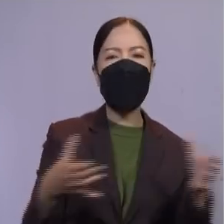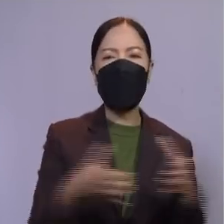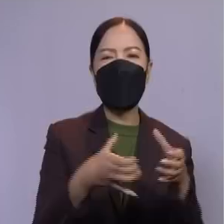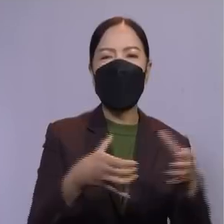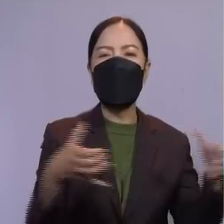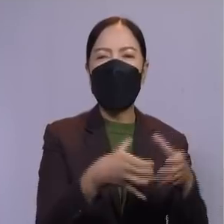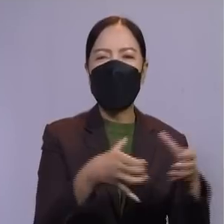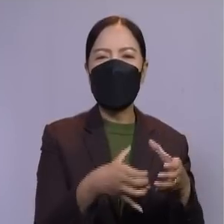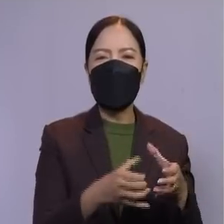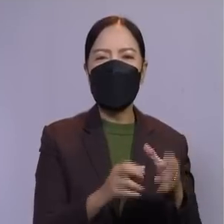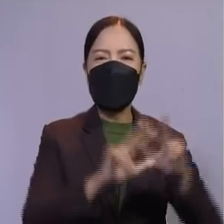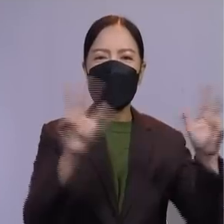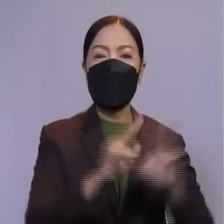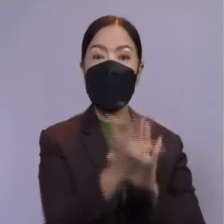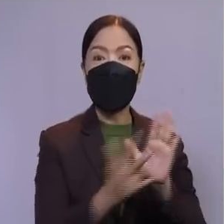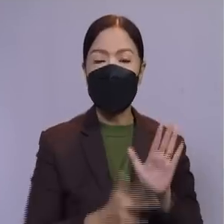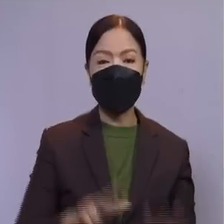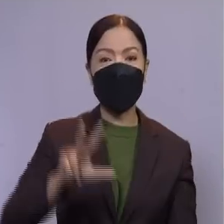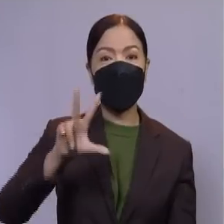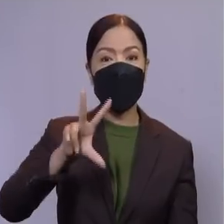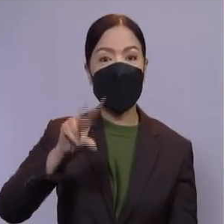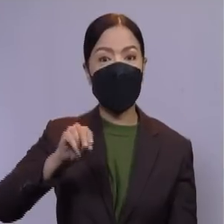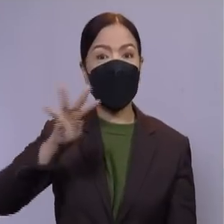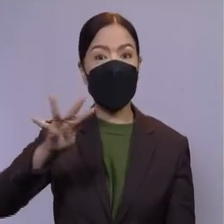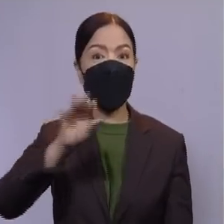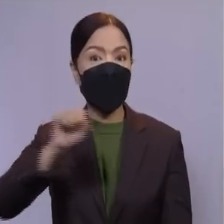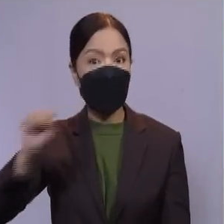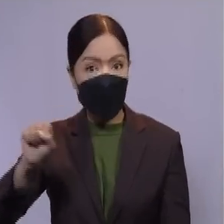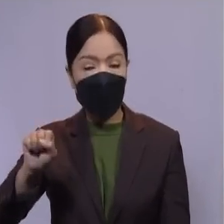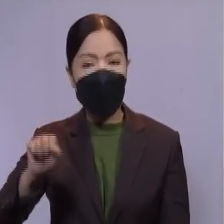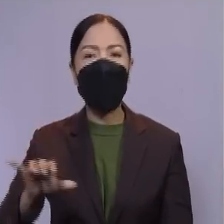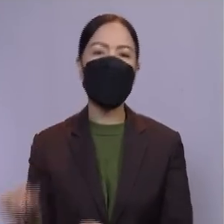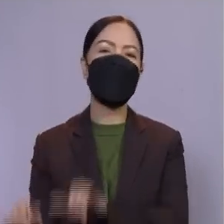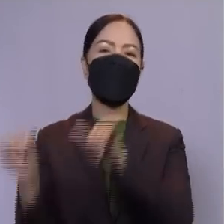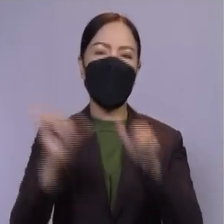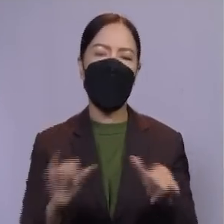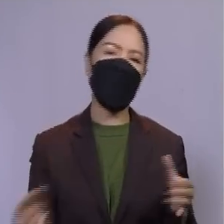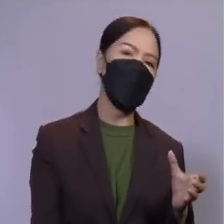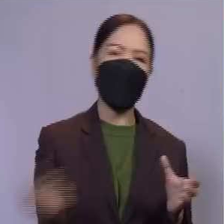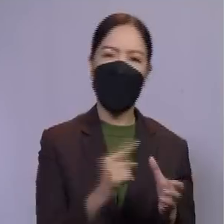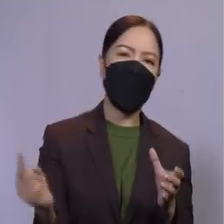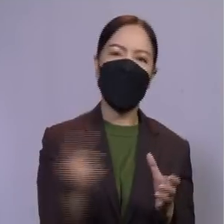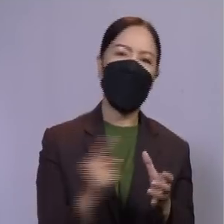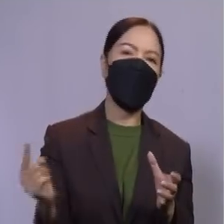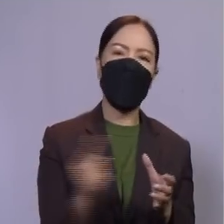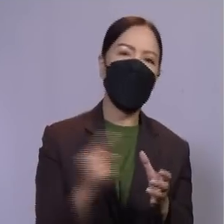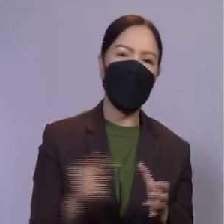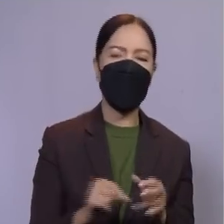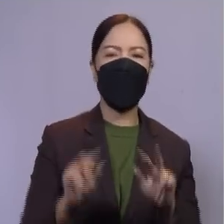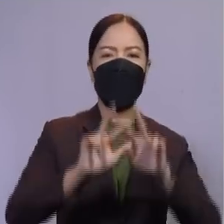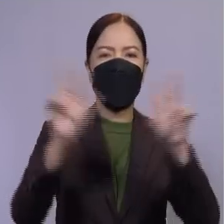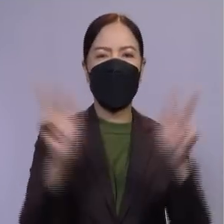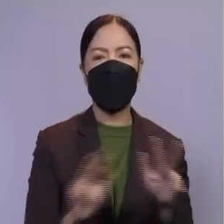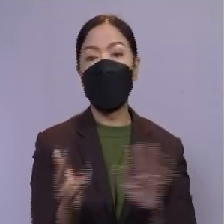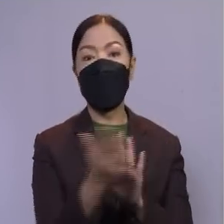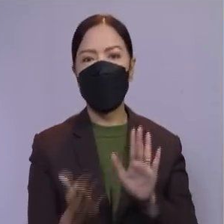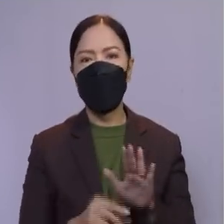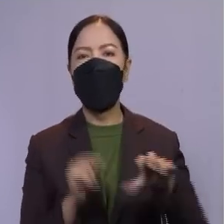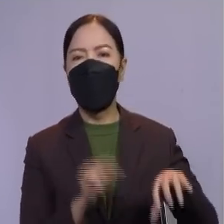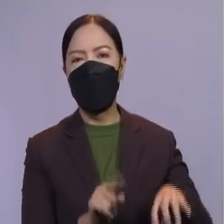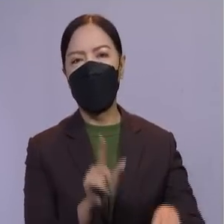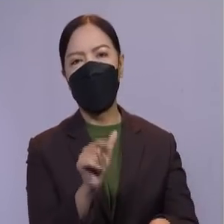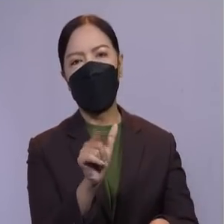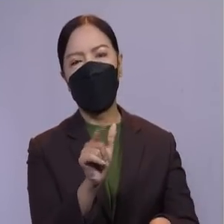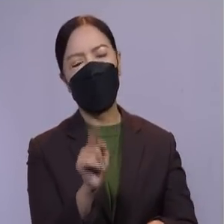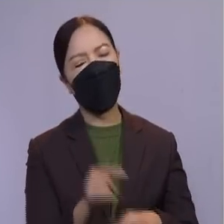จะเห็นว่ามี 34ส.สที่ย้ายไปพรรคภูมิใจไทยนะคะชนิดที่ว่าไม่สนหน้าอีหน้าพรหมเลยโดดเด่นไม่แพ้